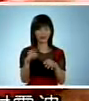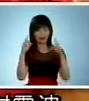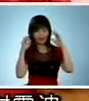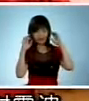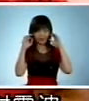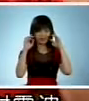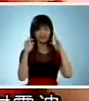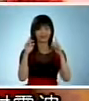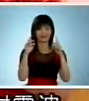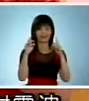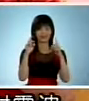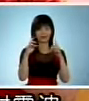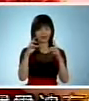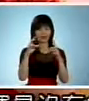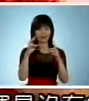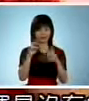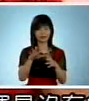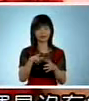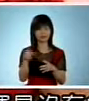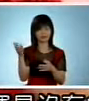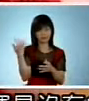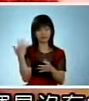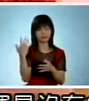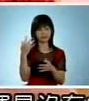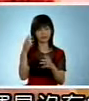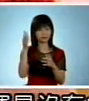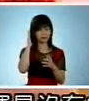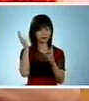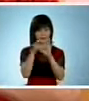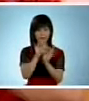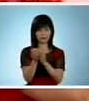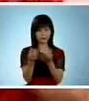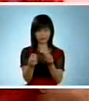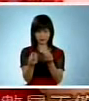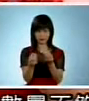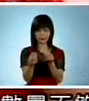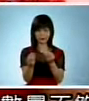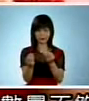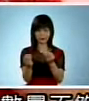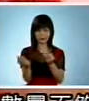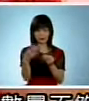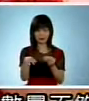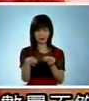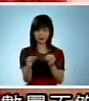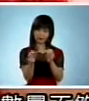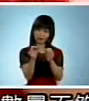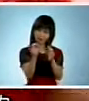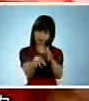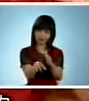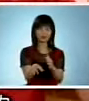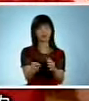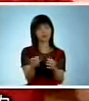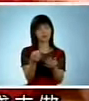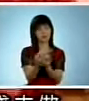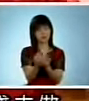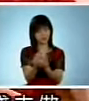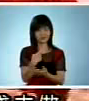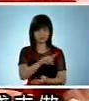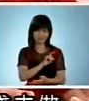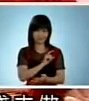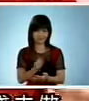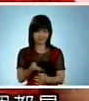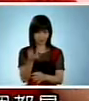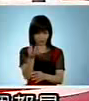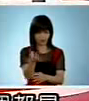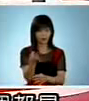那、有我们外面发射电波，像这个过去听障奥运是没有的哈。那我们虽然他捐给我们的数量不够，我们另外的我们自己再花